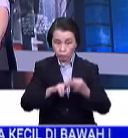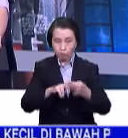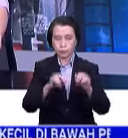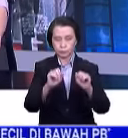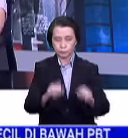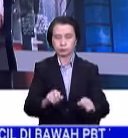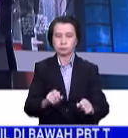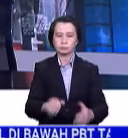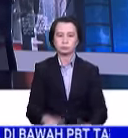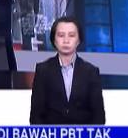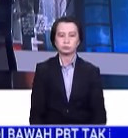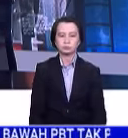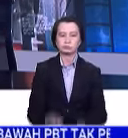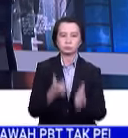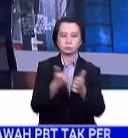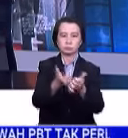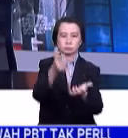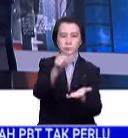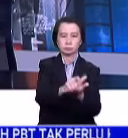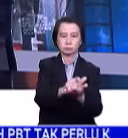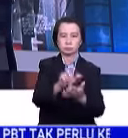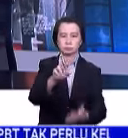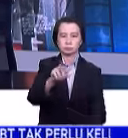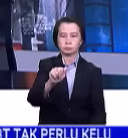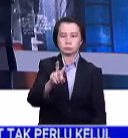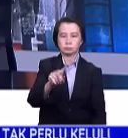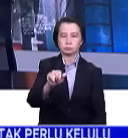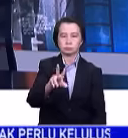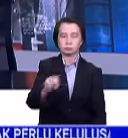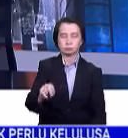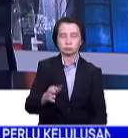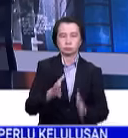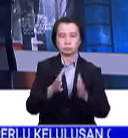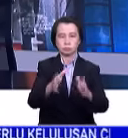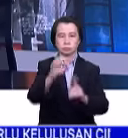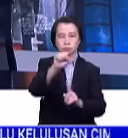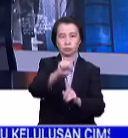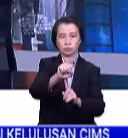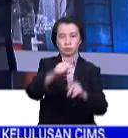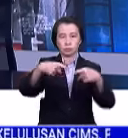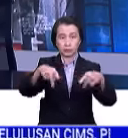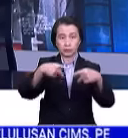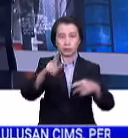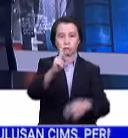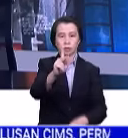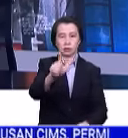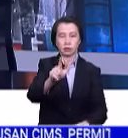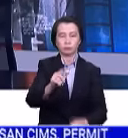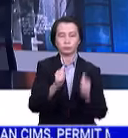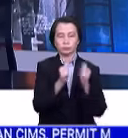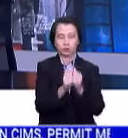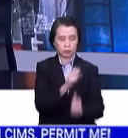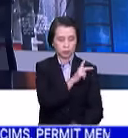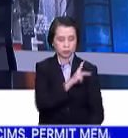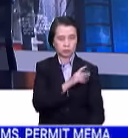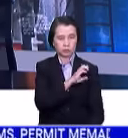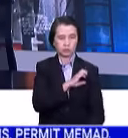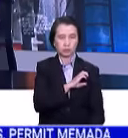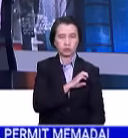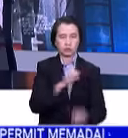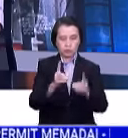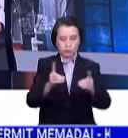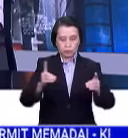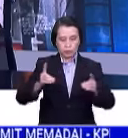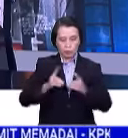laporan wartawan Ravin Sanmugam yang meninjau SJR Jalan Sentul Pasar di Ibu Negara bersama Ketua Polis Daerah ACP